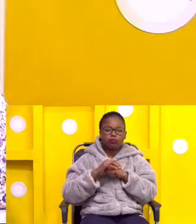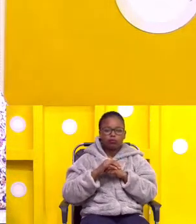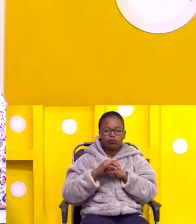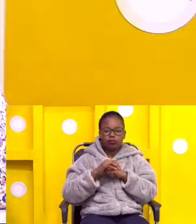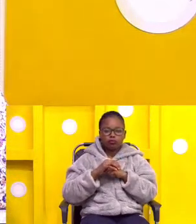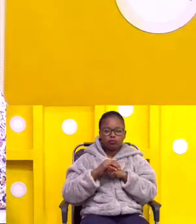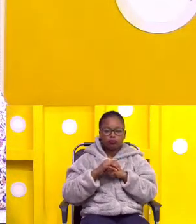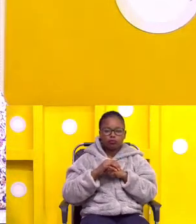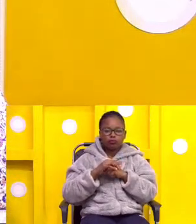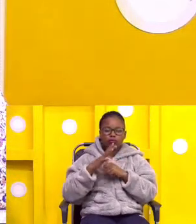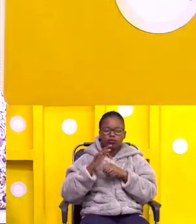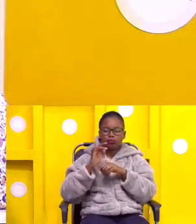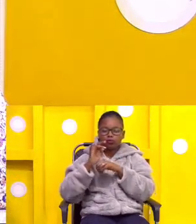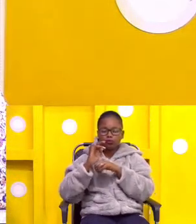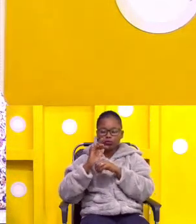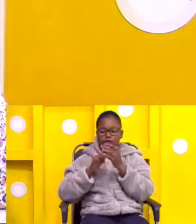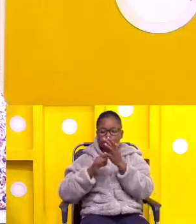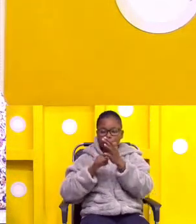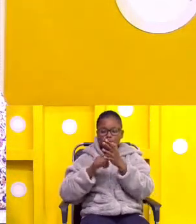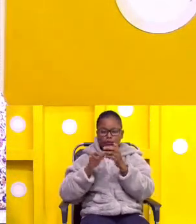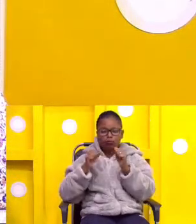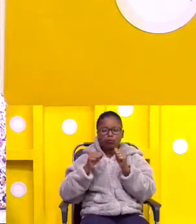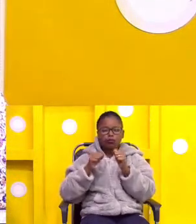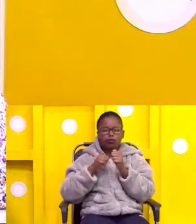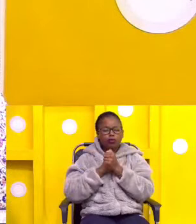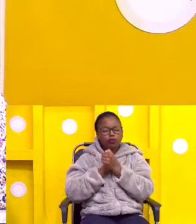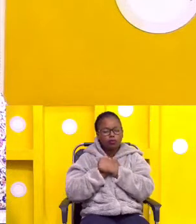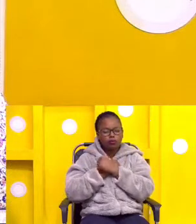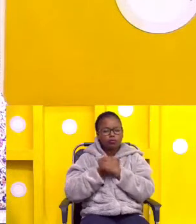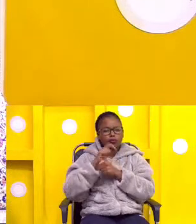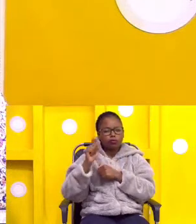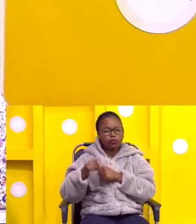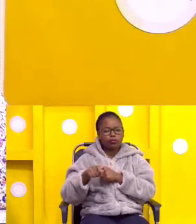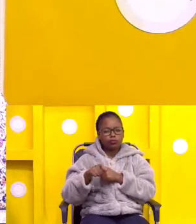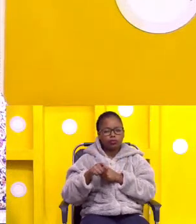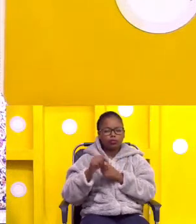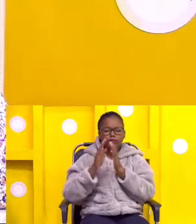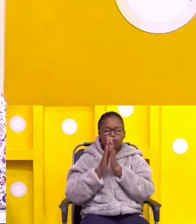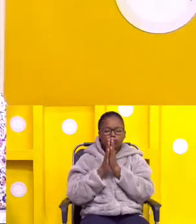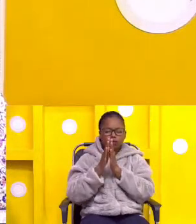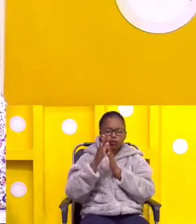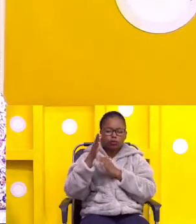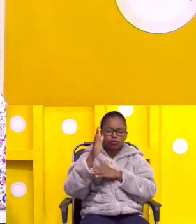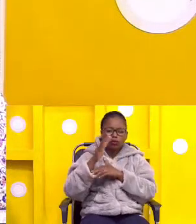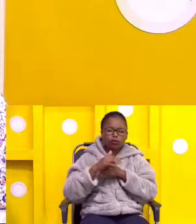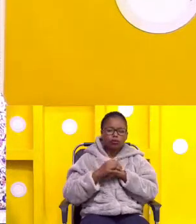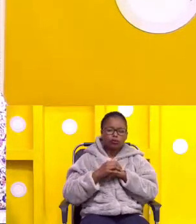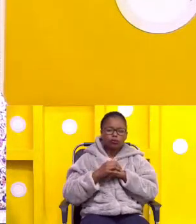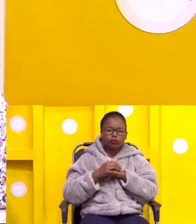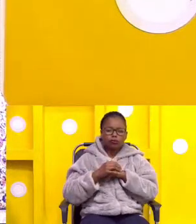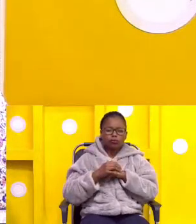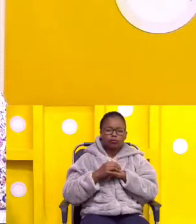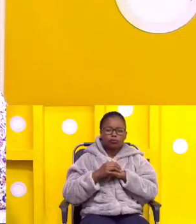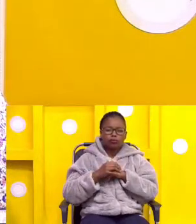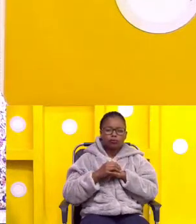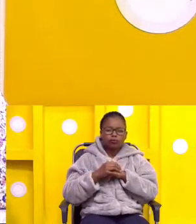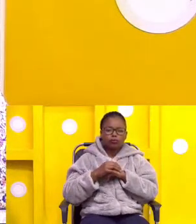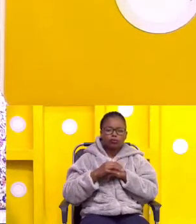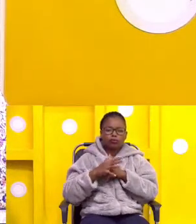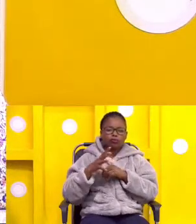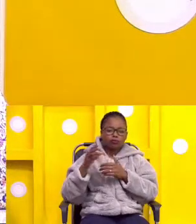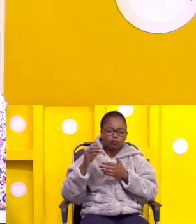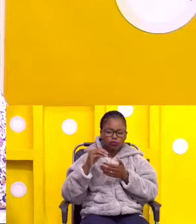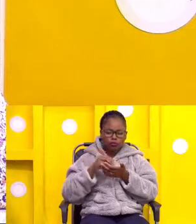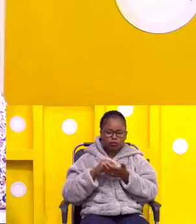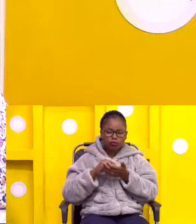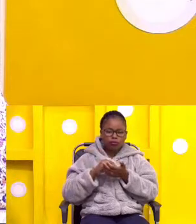Na akũhe itũmi ũkarora ũkona nĩ abatiĩ kũmwenda. Bwana asifiwe sana. Agĩcoka agĩkorwo nĩ mũirĩtu